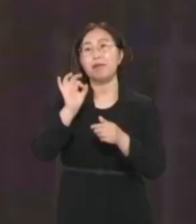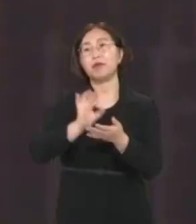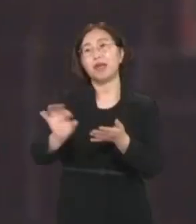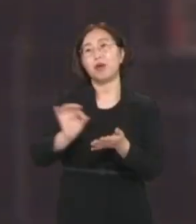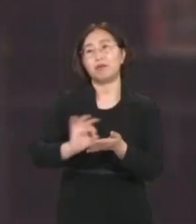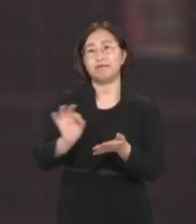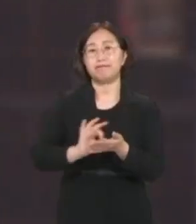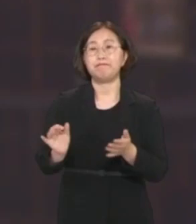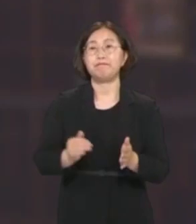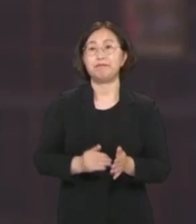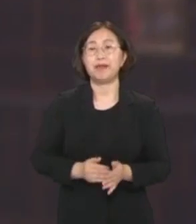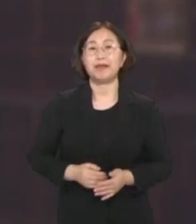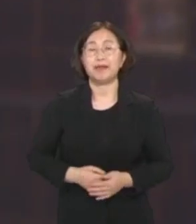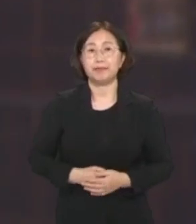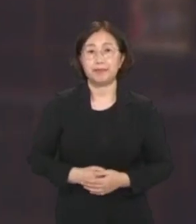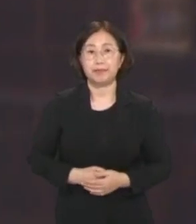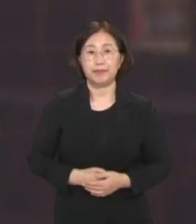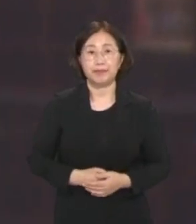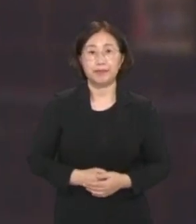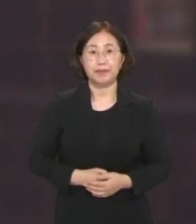것으로 드러났습니다